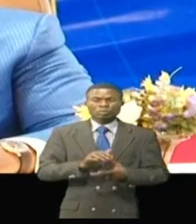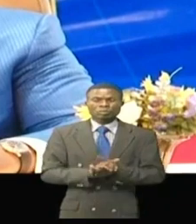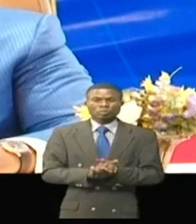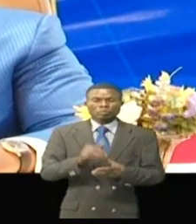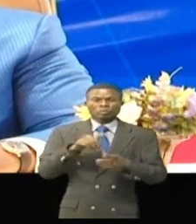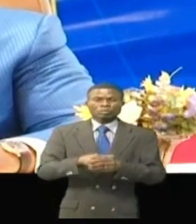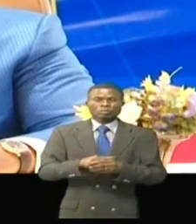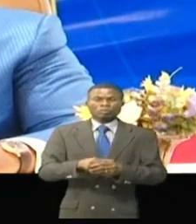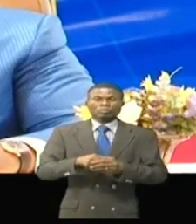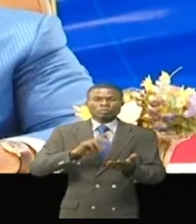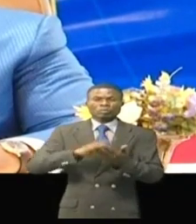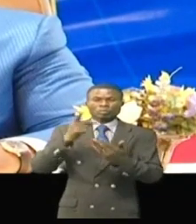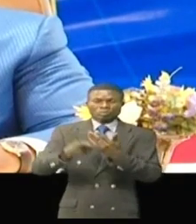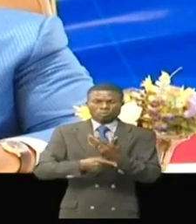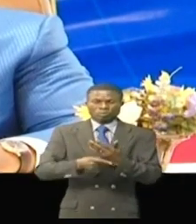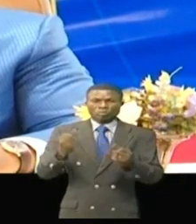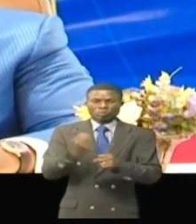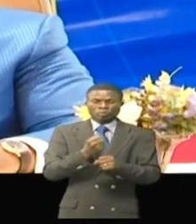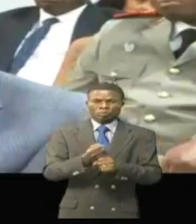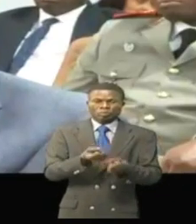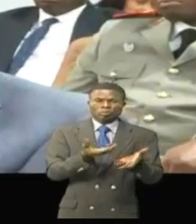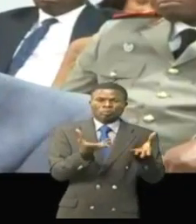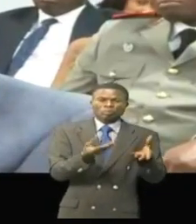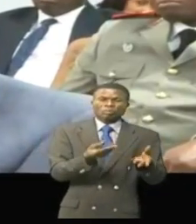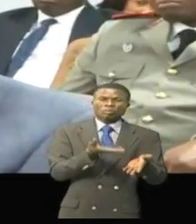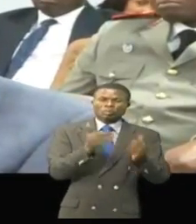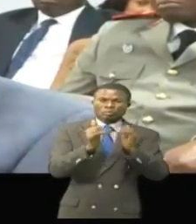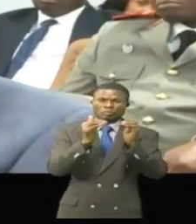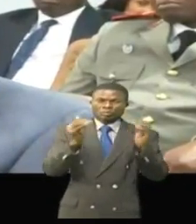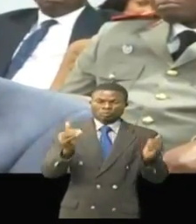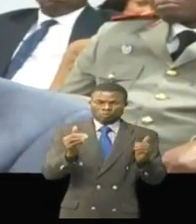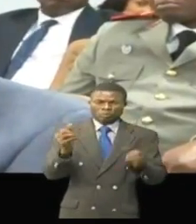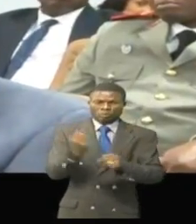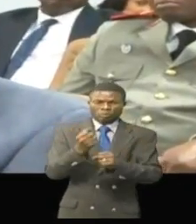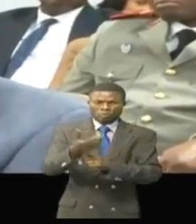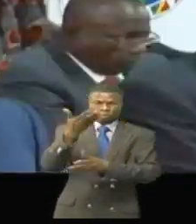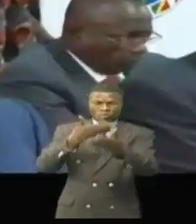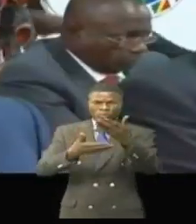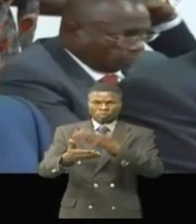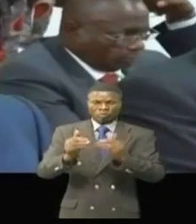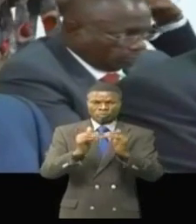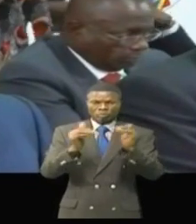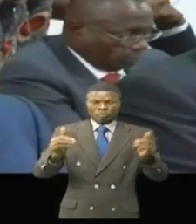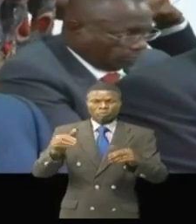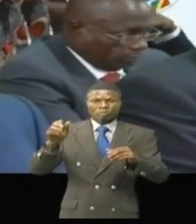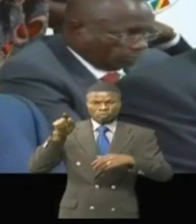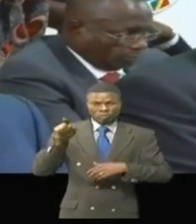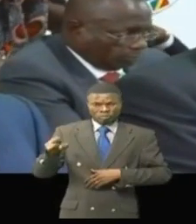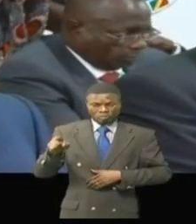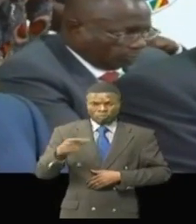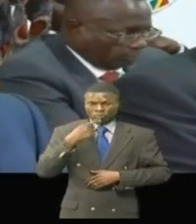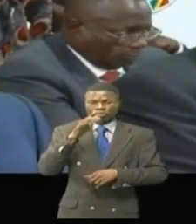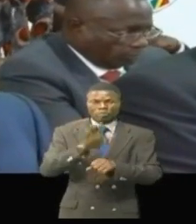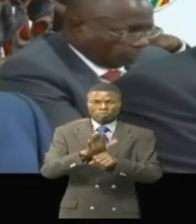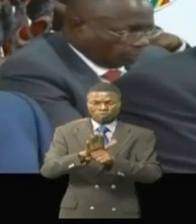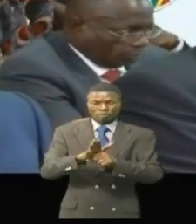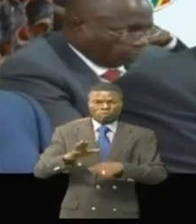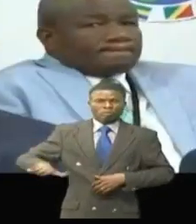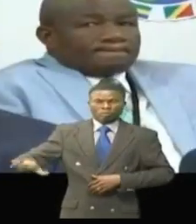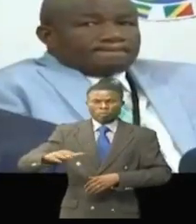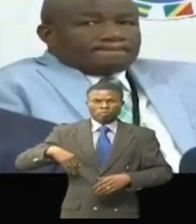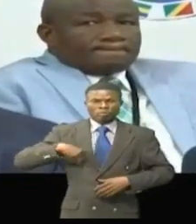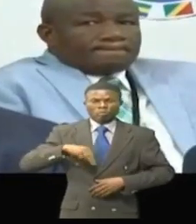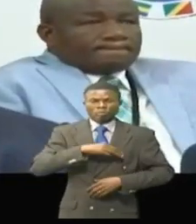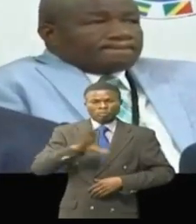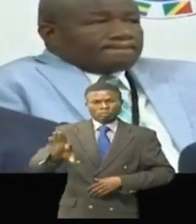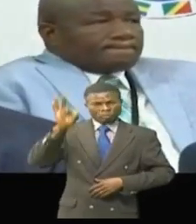dans son nouveau rôle de facilitateur au processus de transition au Tchad, a remercié les pays membres pour le choix